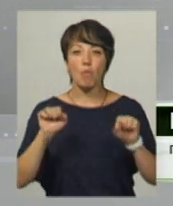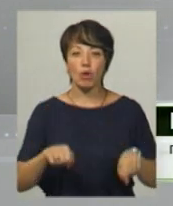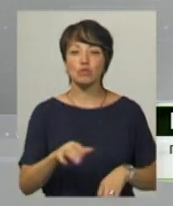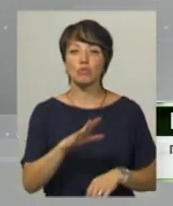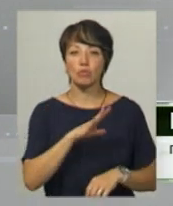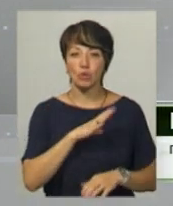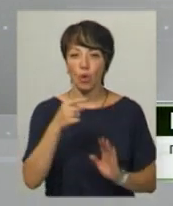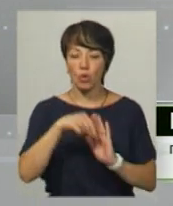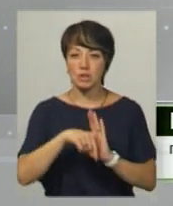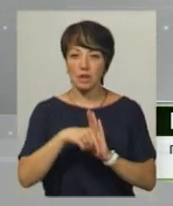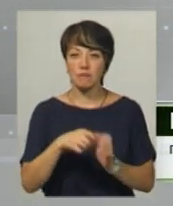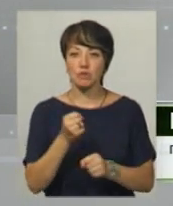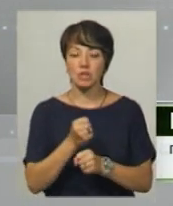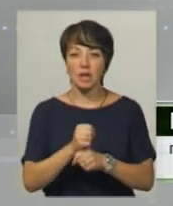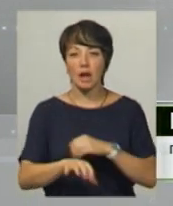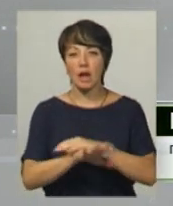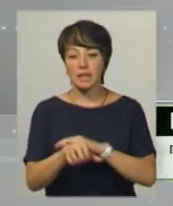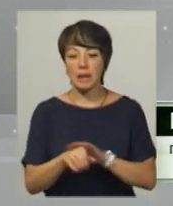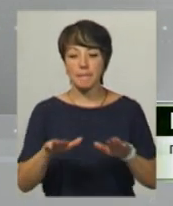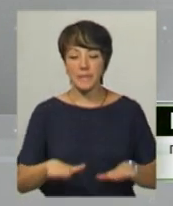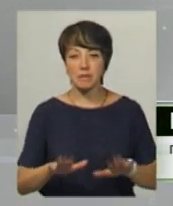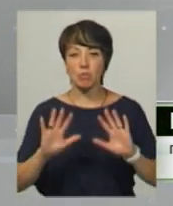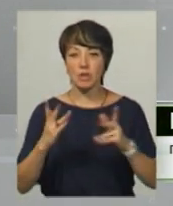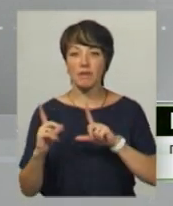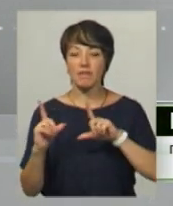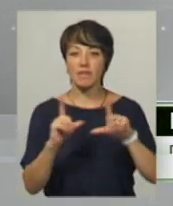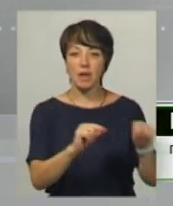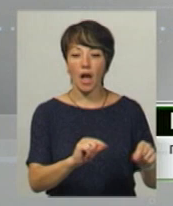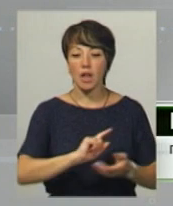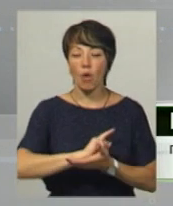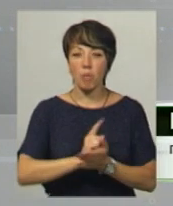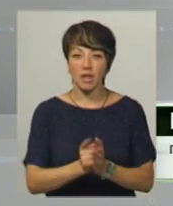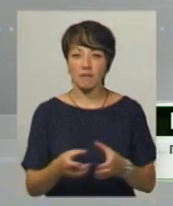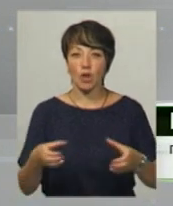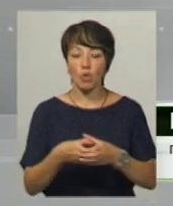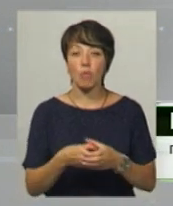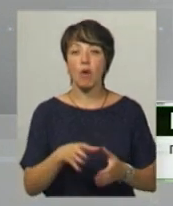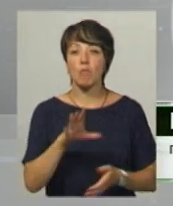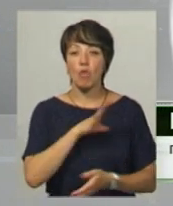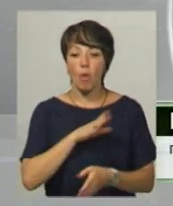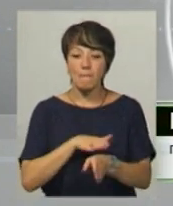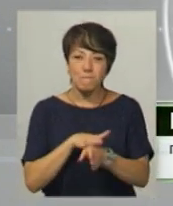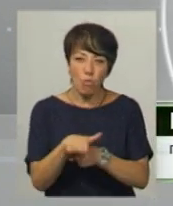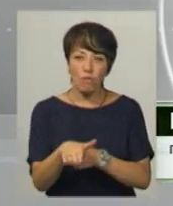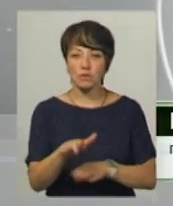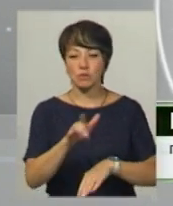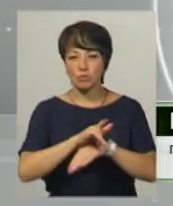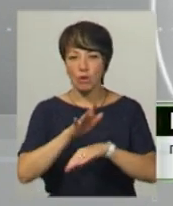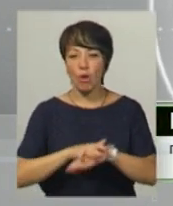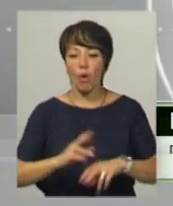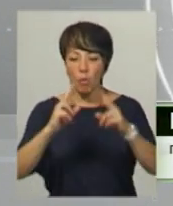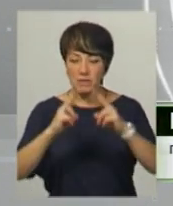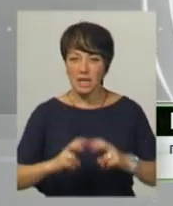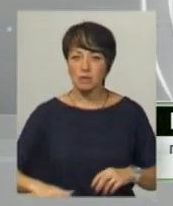бути ознакою вчинення крадіжки. На місце події виїхала слідчо-оперативна група, було повністю обстежено приміщення і